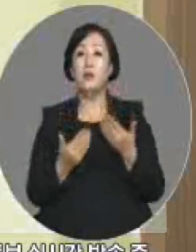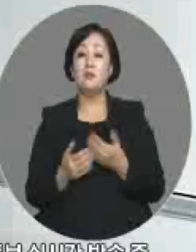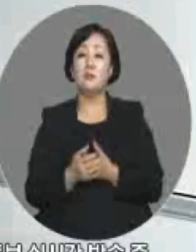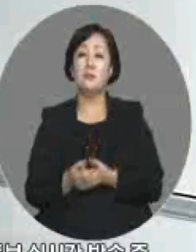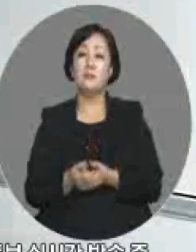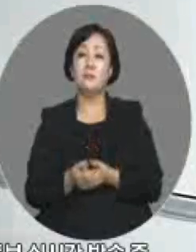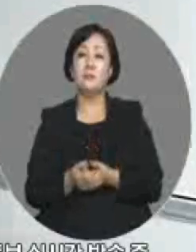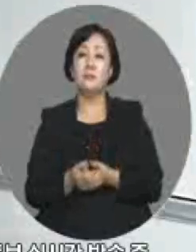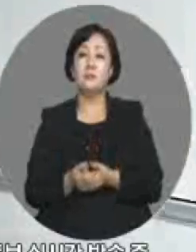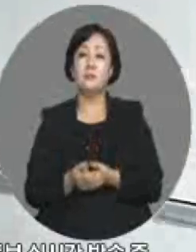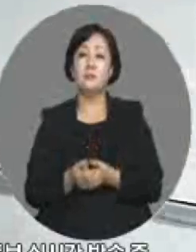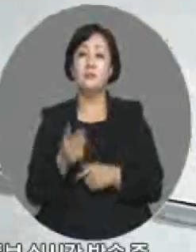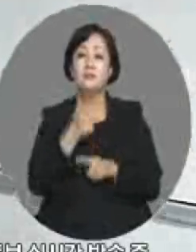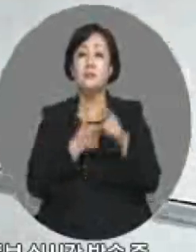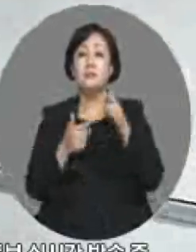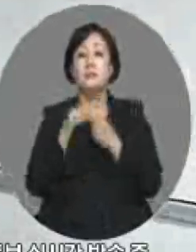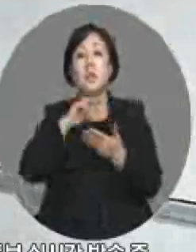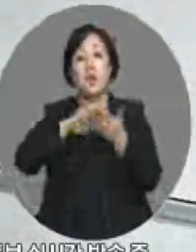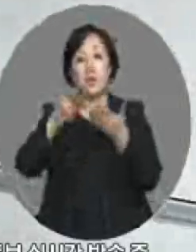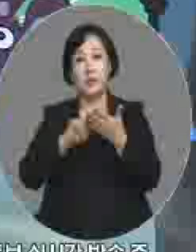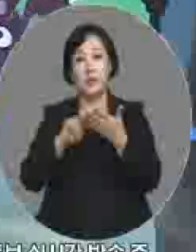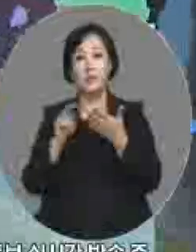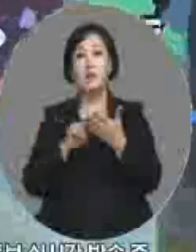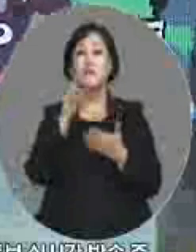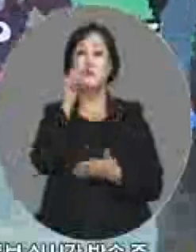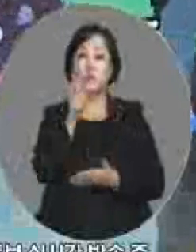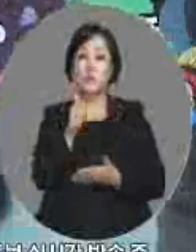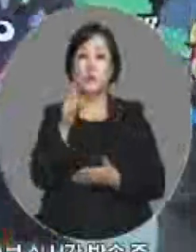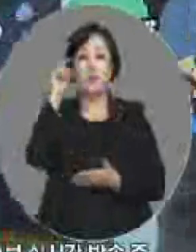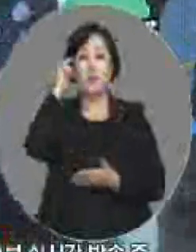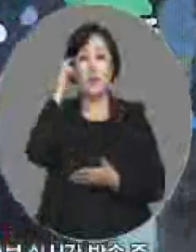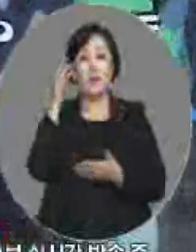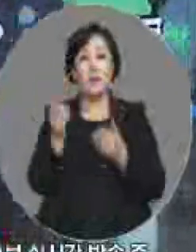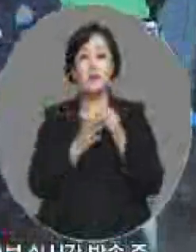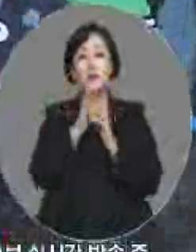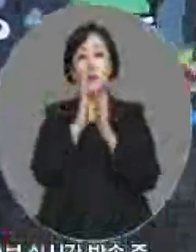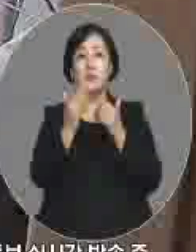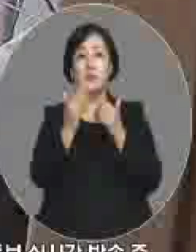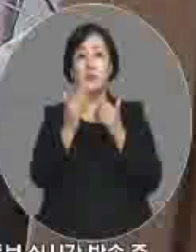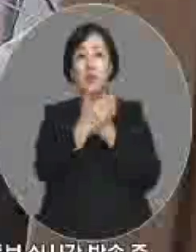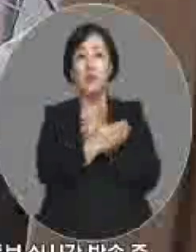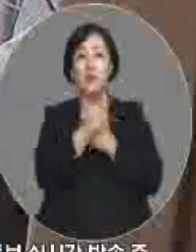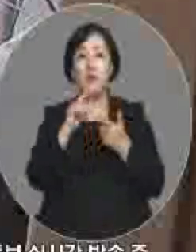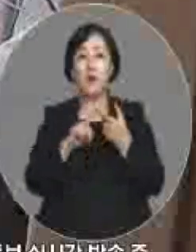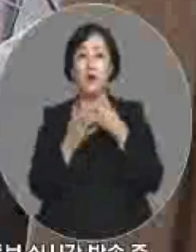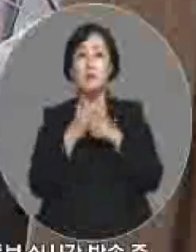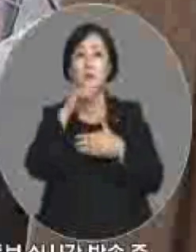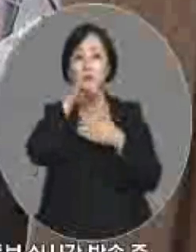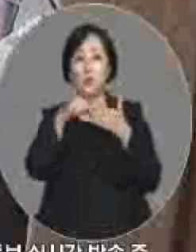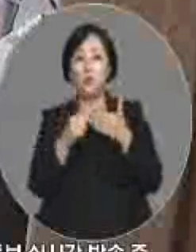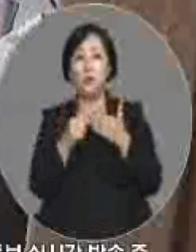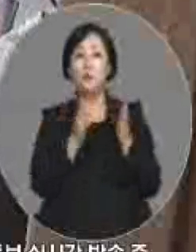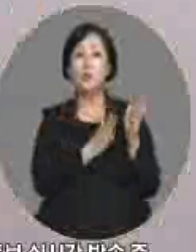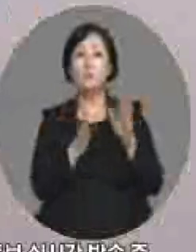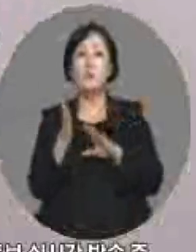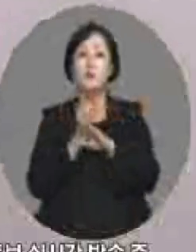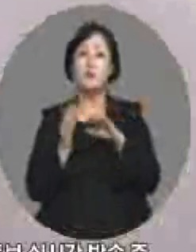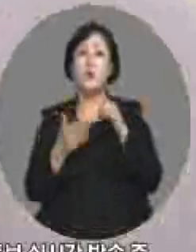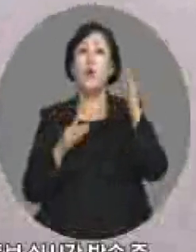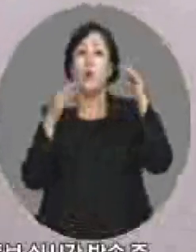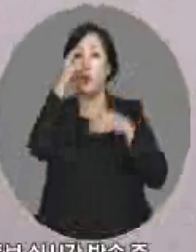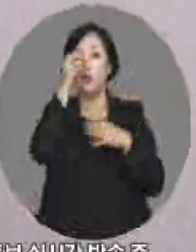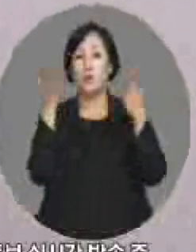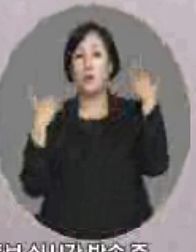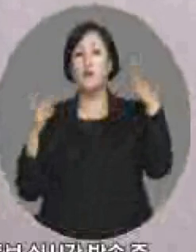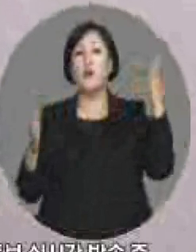화려한 애니메이션 속 주인공이 되어 생태계를 지키는 프로그램도 선보입니다. 전면 시행을 앞둔 고교 학점제와 관련해